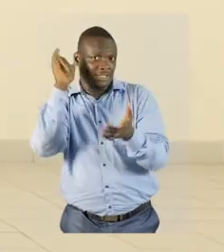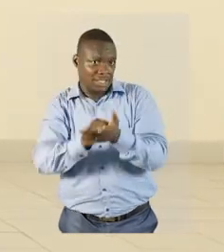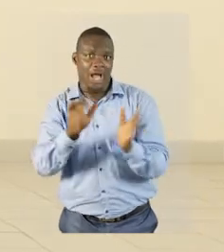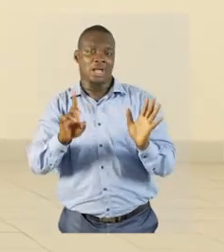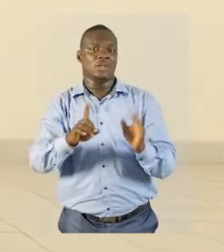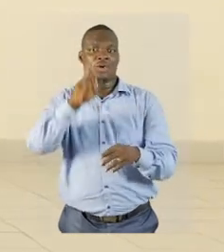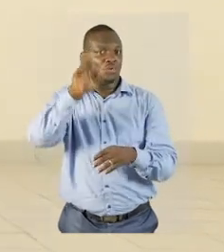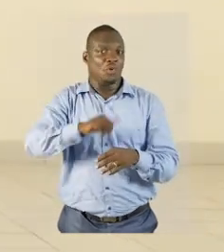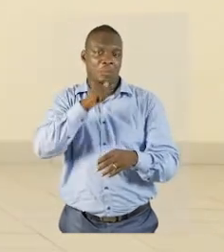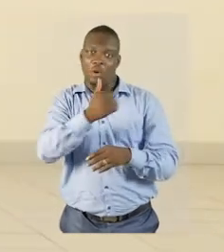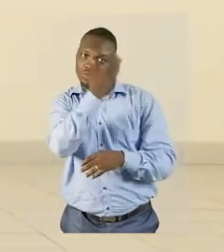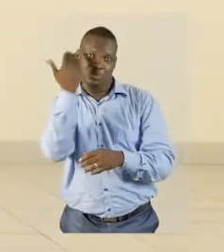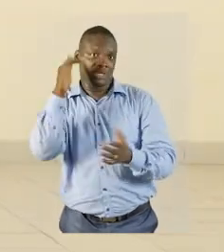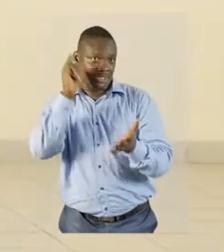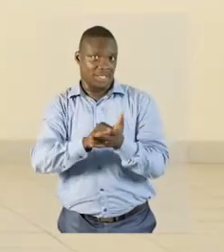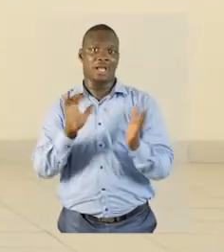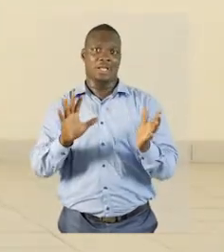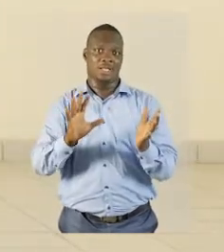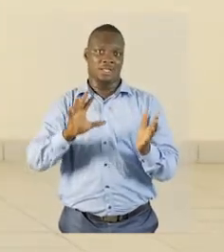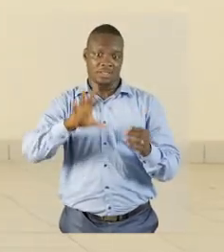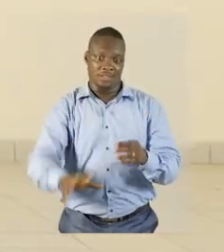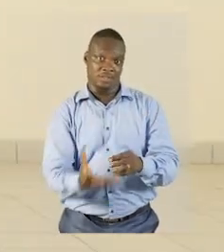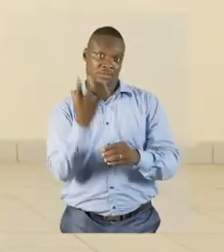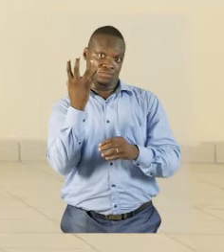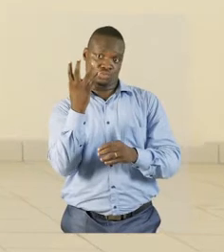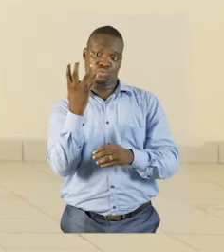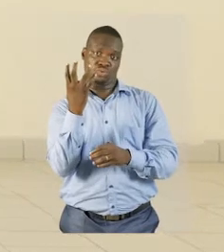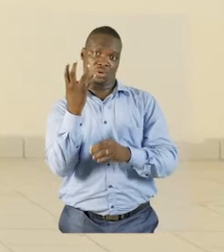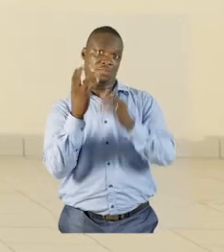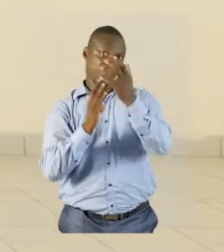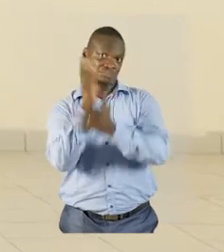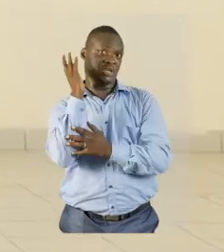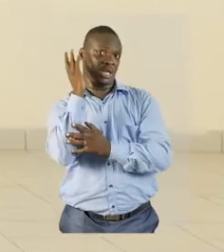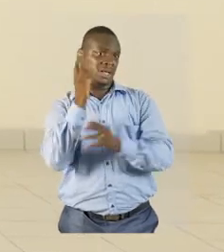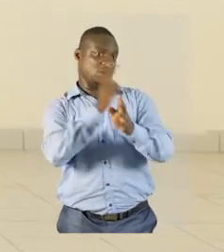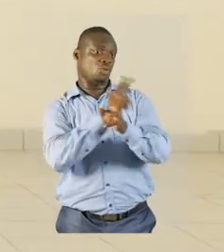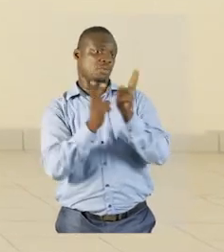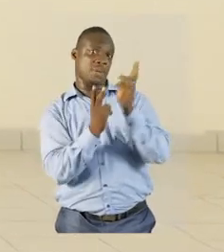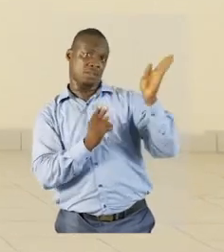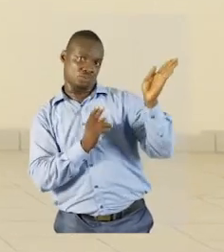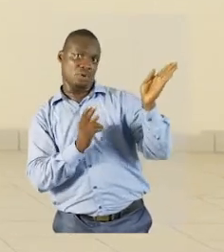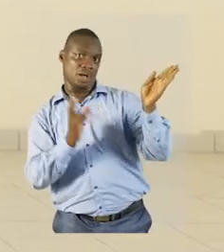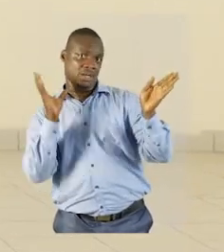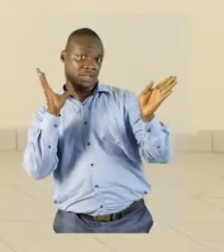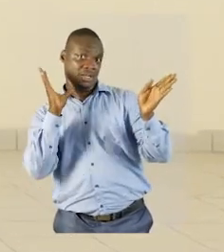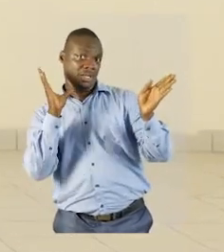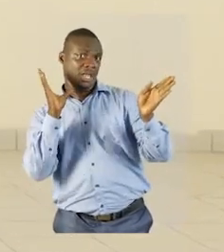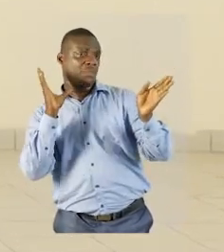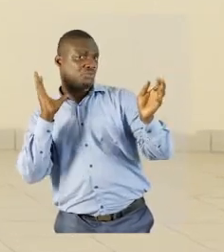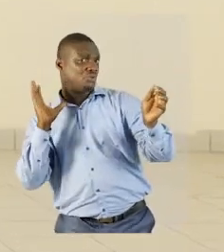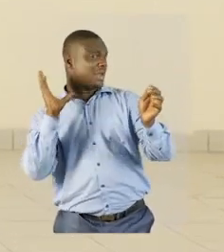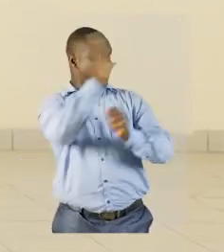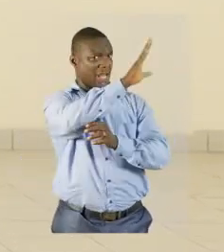critères de réussite. Placement du poids, le coude bien haut, le poids au niveau de la base du doigt, et vous grandissez